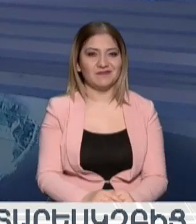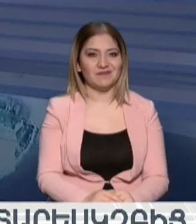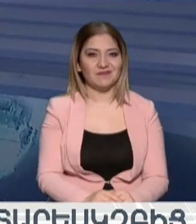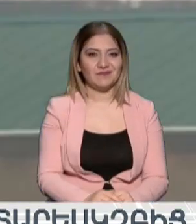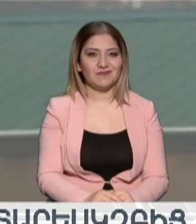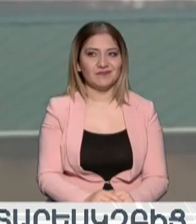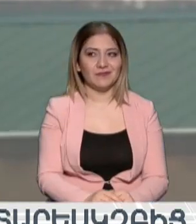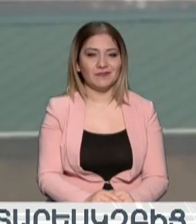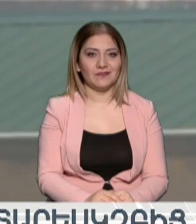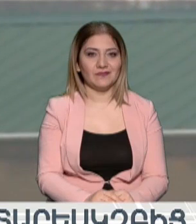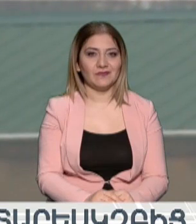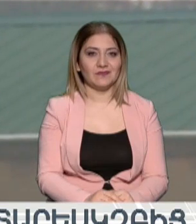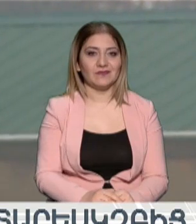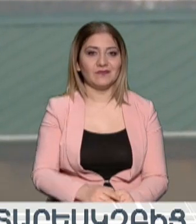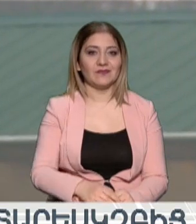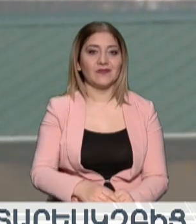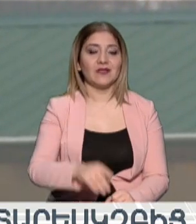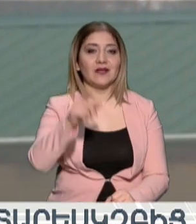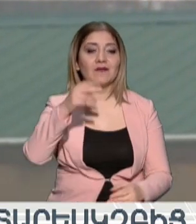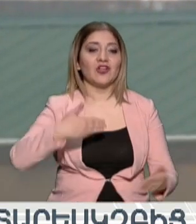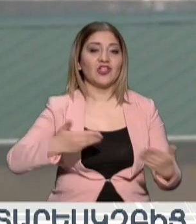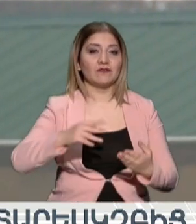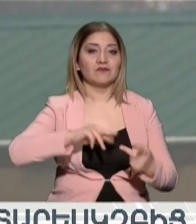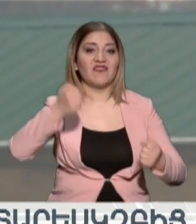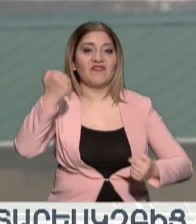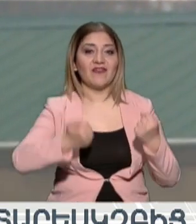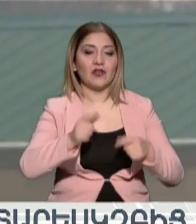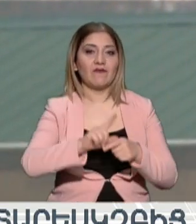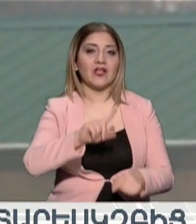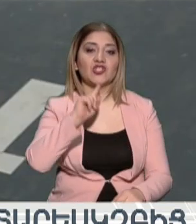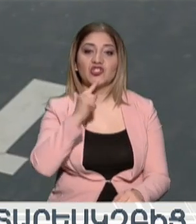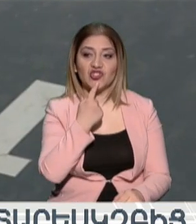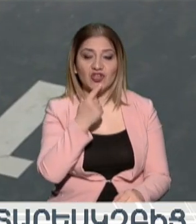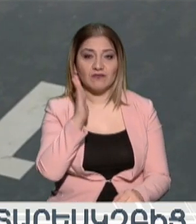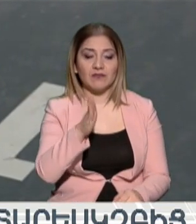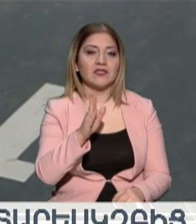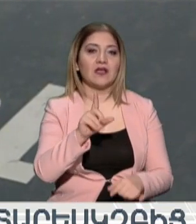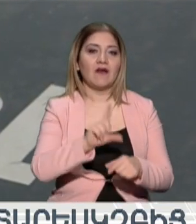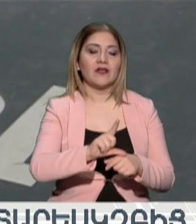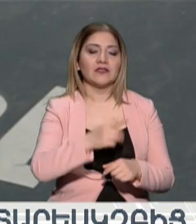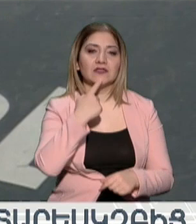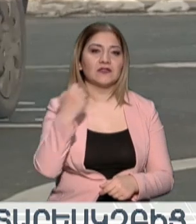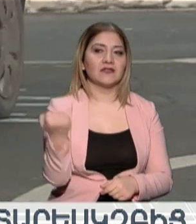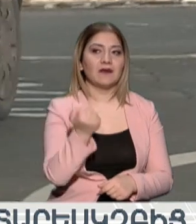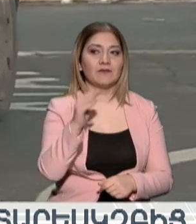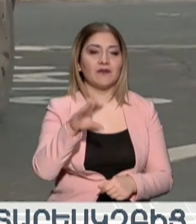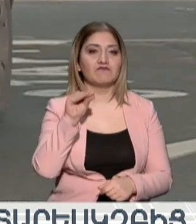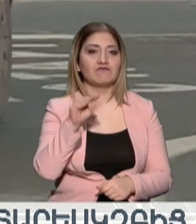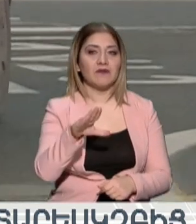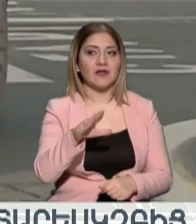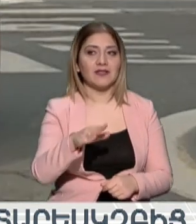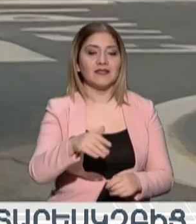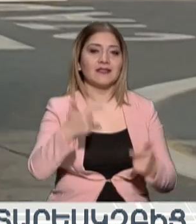Սախանյանը։ Հետիոտնից վարորդ դառնալը բարդանում է, բայց հիմքը ամուր է լինելու։ Փոխվել է վարորդական վկայականի համար հանձնվող